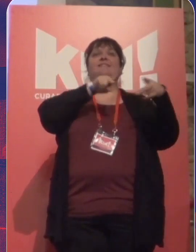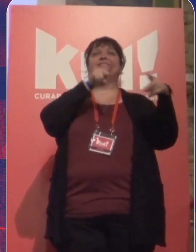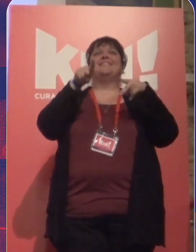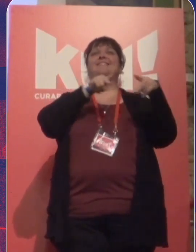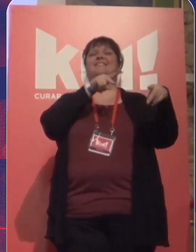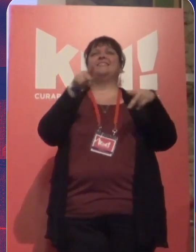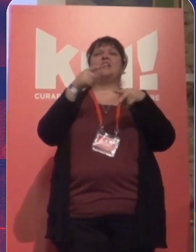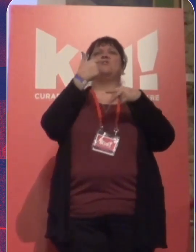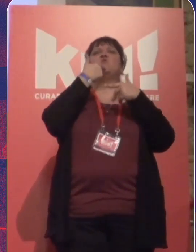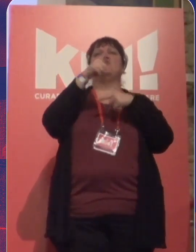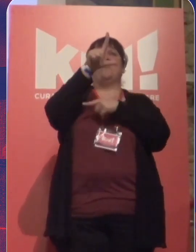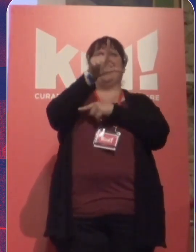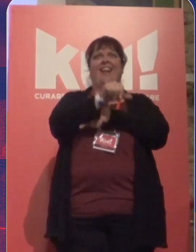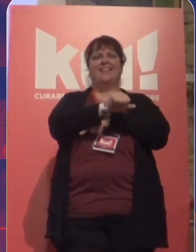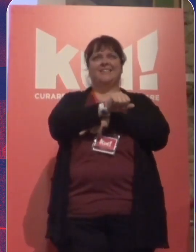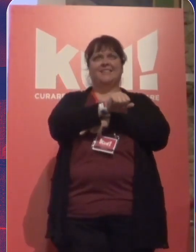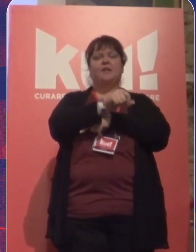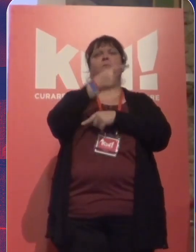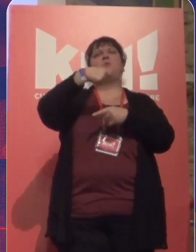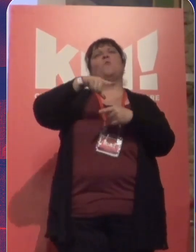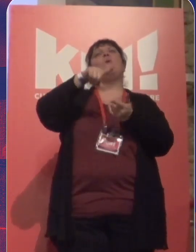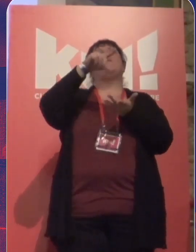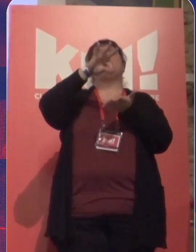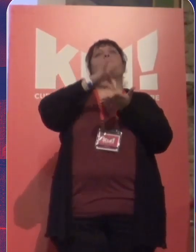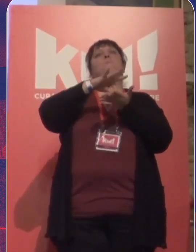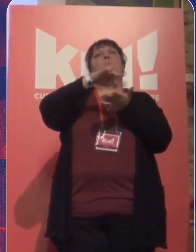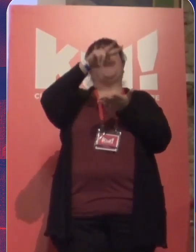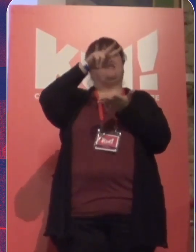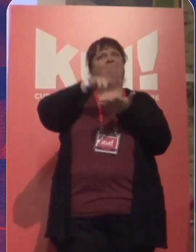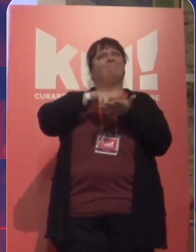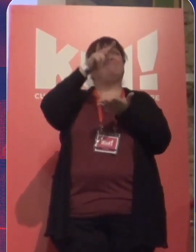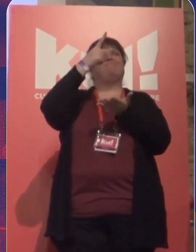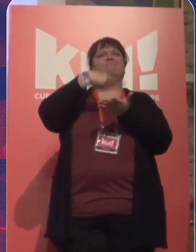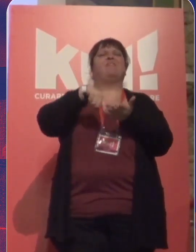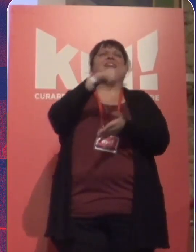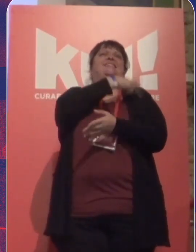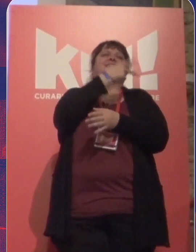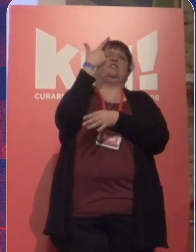ed i docenti vi auguriamo buon ascolto